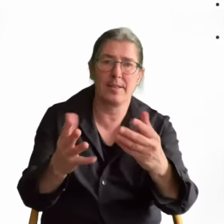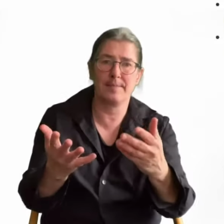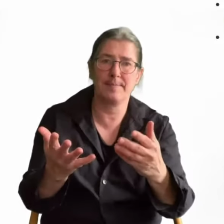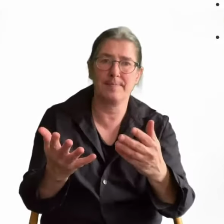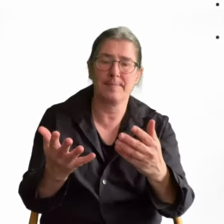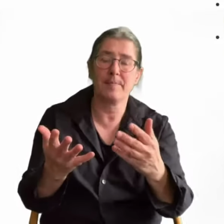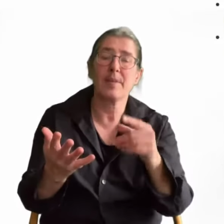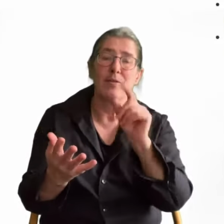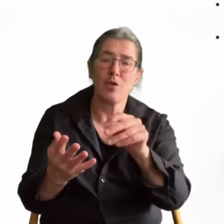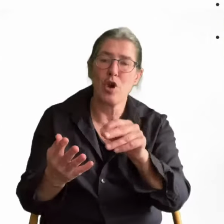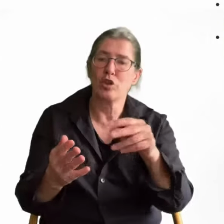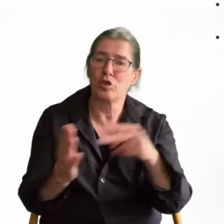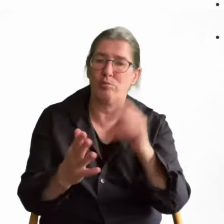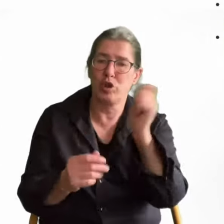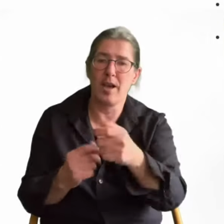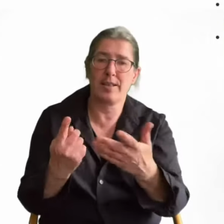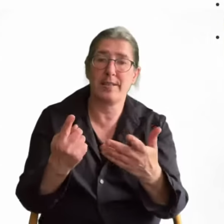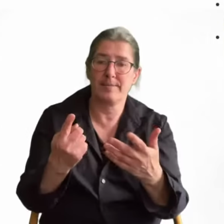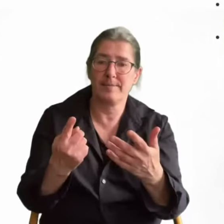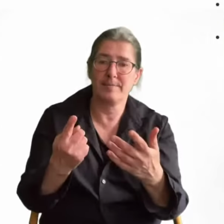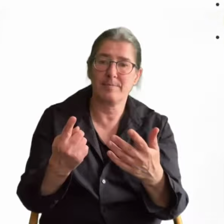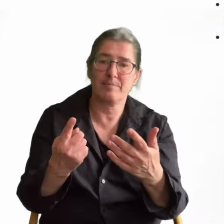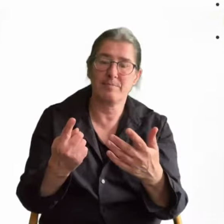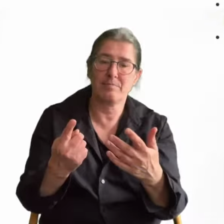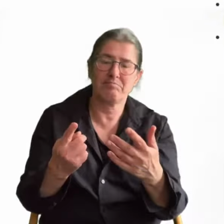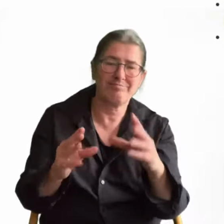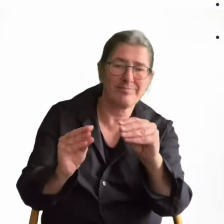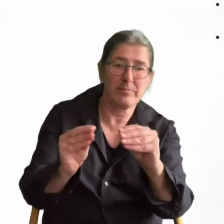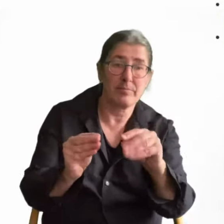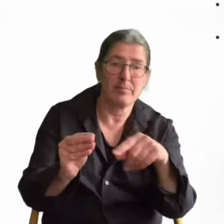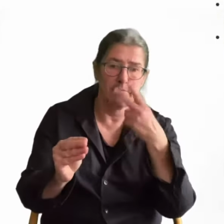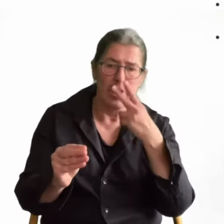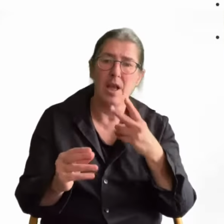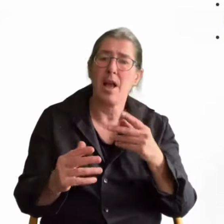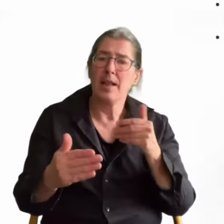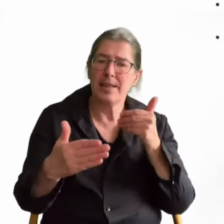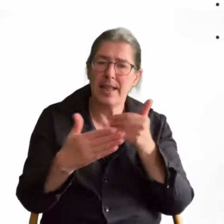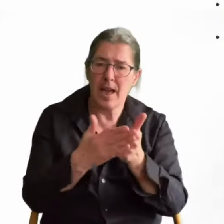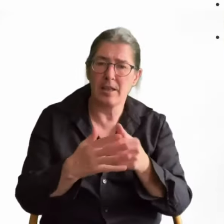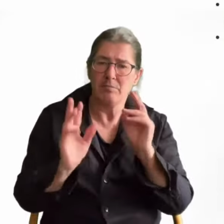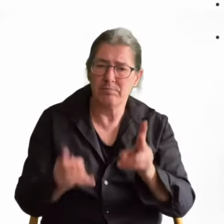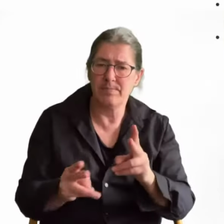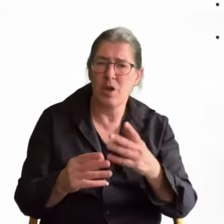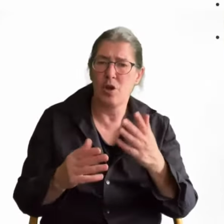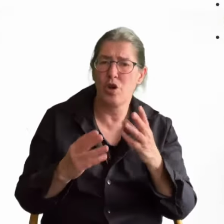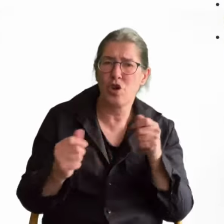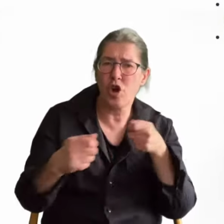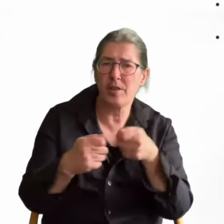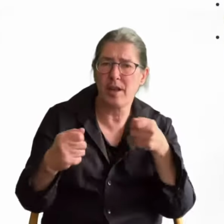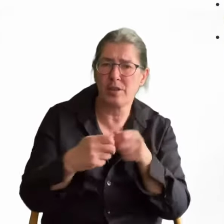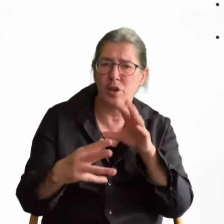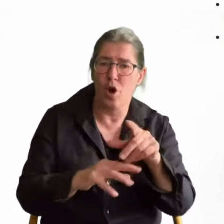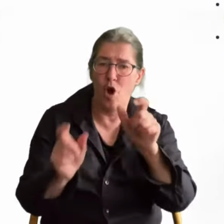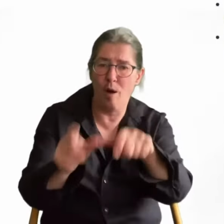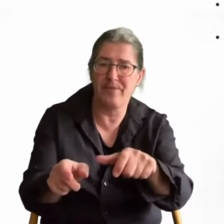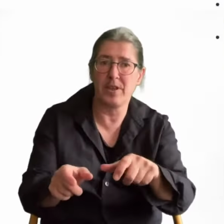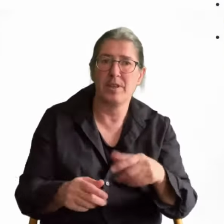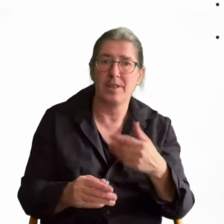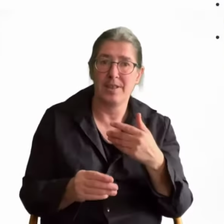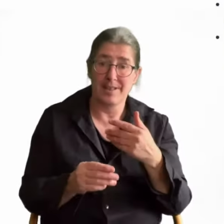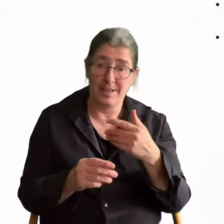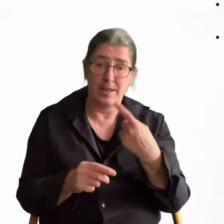den angeblichen stromschlag zu verpassen und da zeigt sich auch ihr direkter der kontakt zum opfer ist desto seltener wird